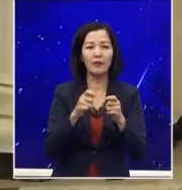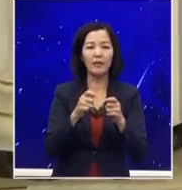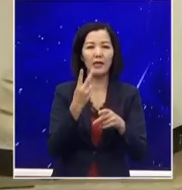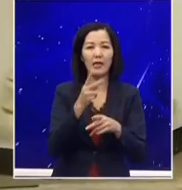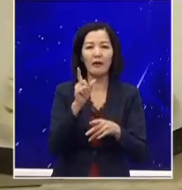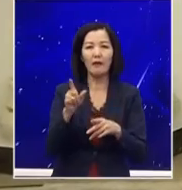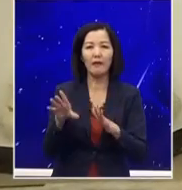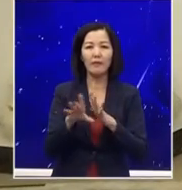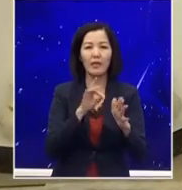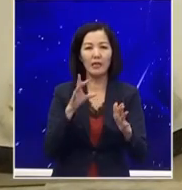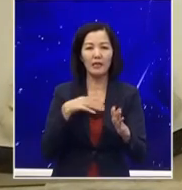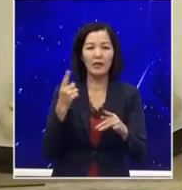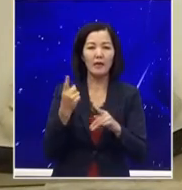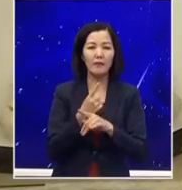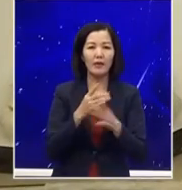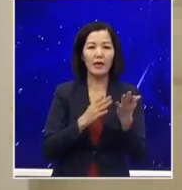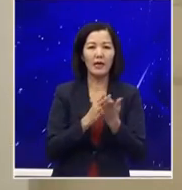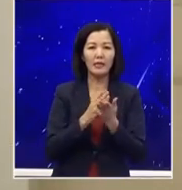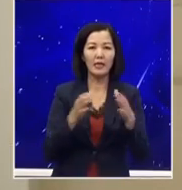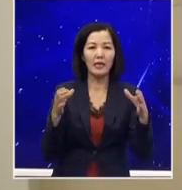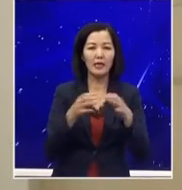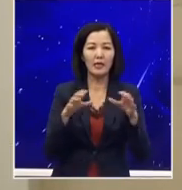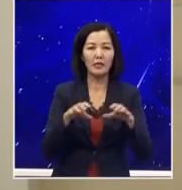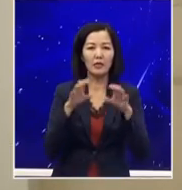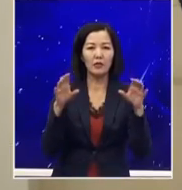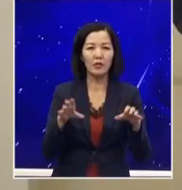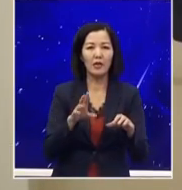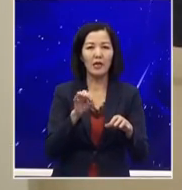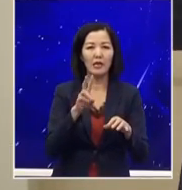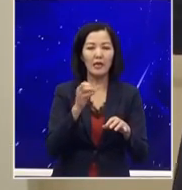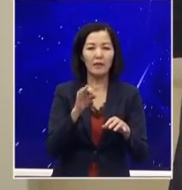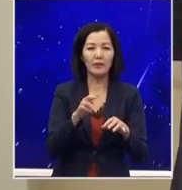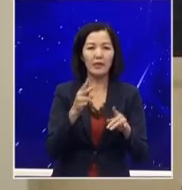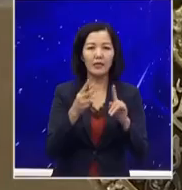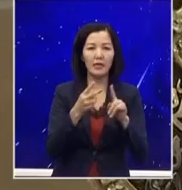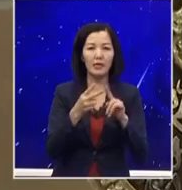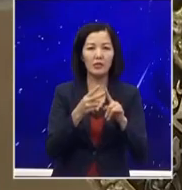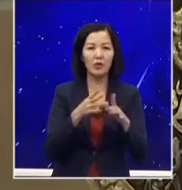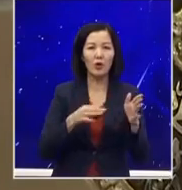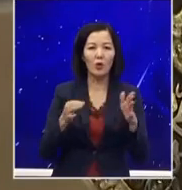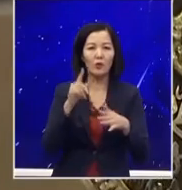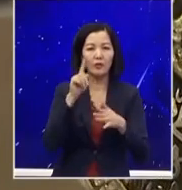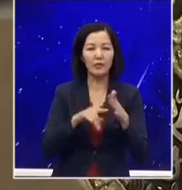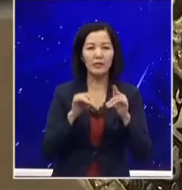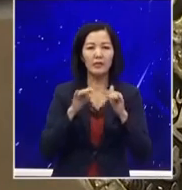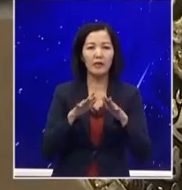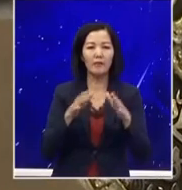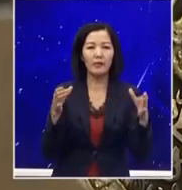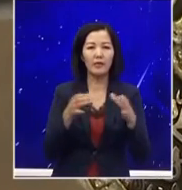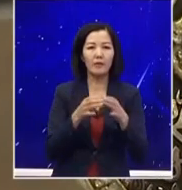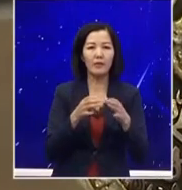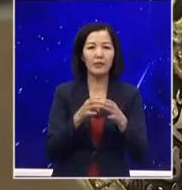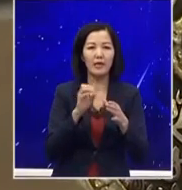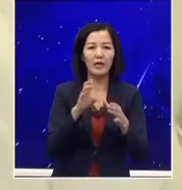екі азаматы лайық деп танылған. Бірі ардагерлер кеңесінің төрағасы Ермек Келемсейіт болса, екіншісі облыстық дін істері басқармасының